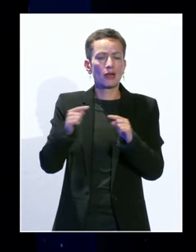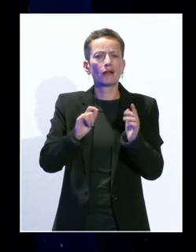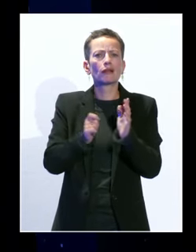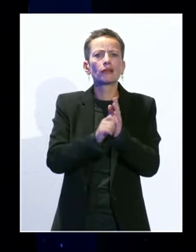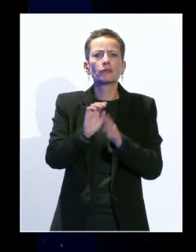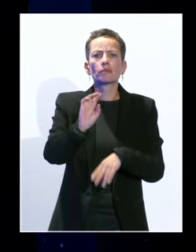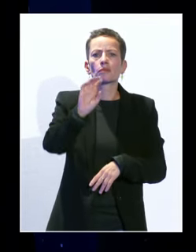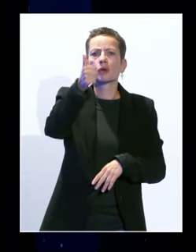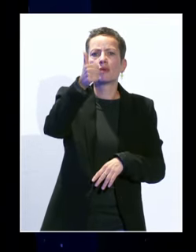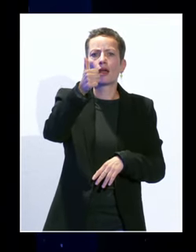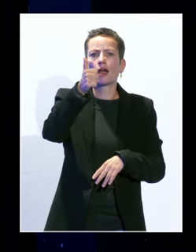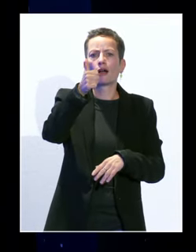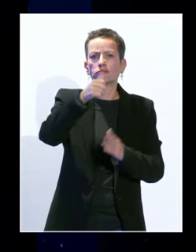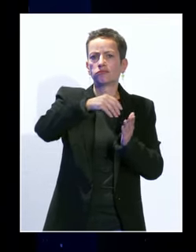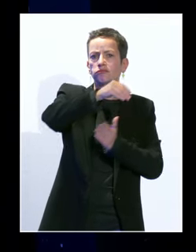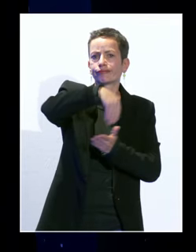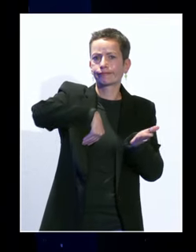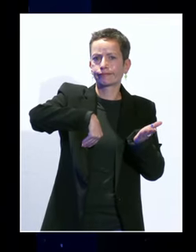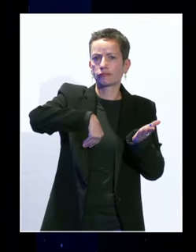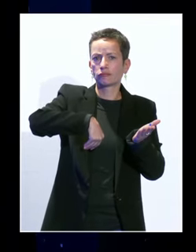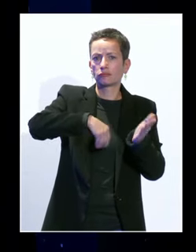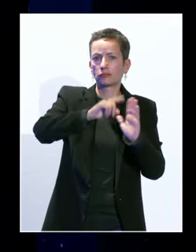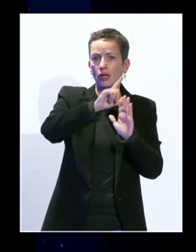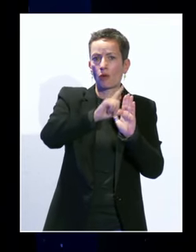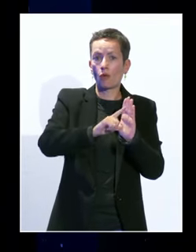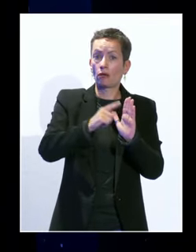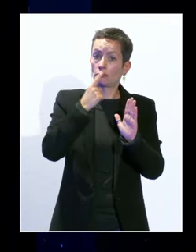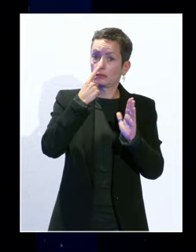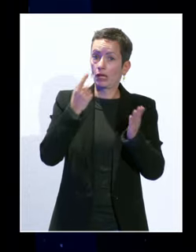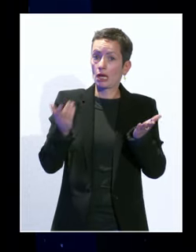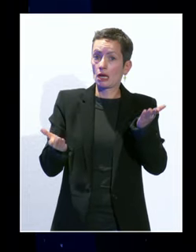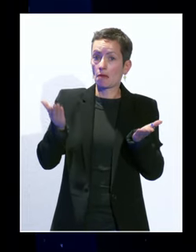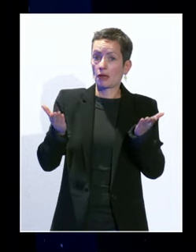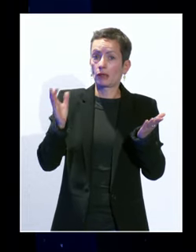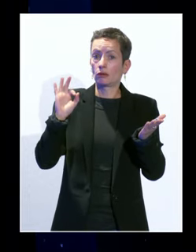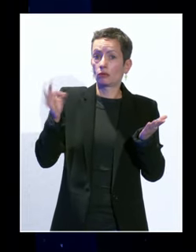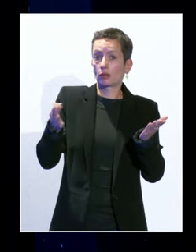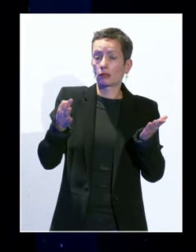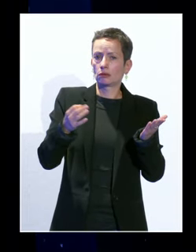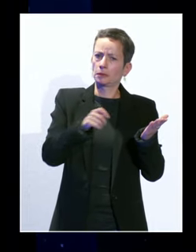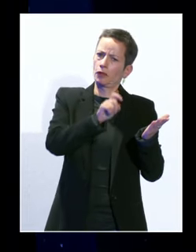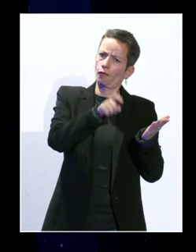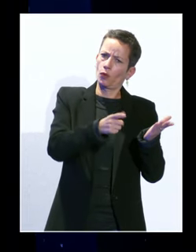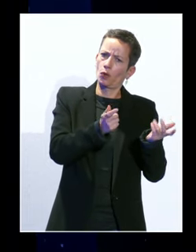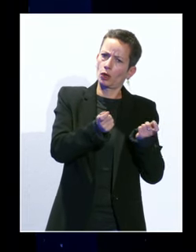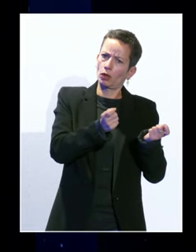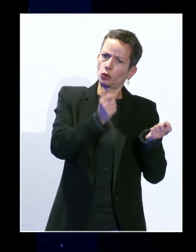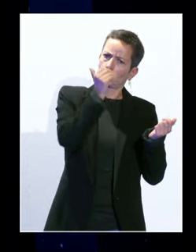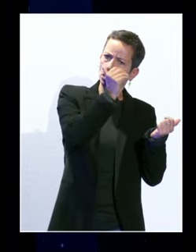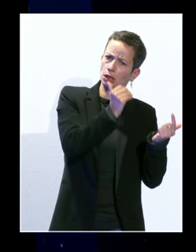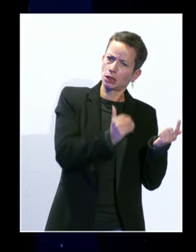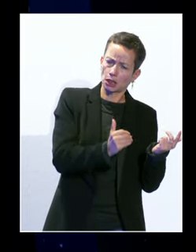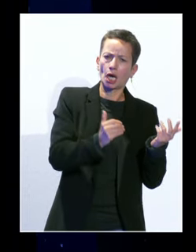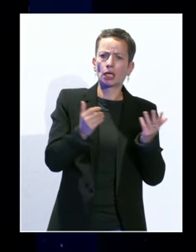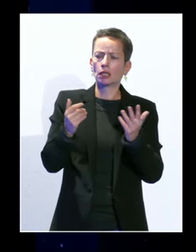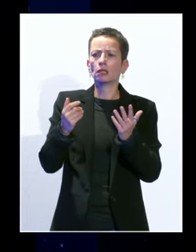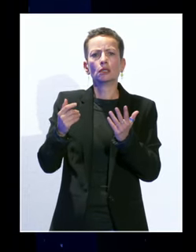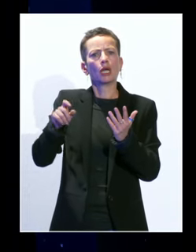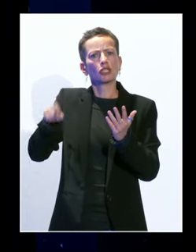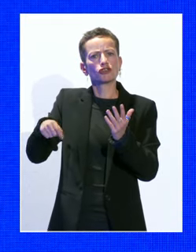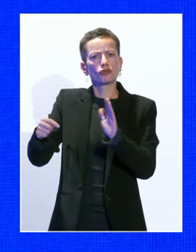première conception, était équilibrée entre l'exigence de régulation et l'exigence